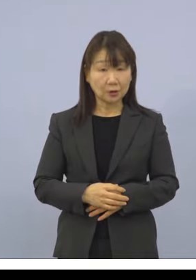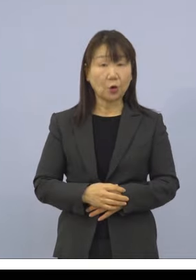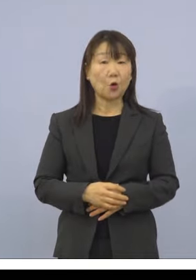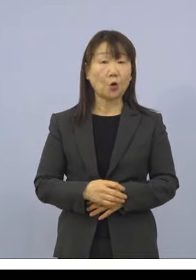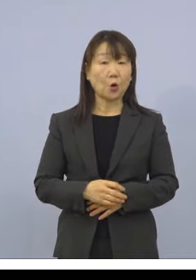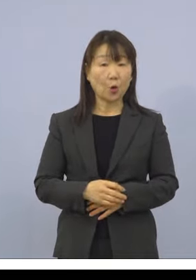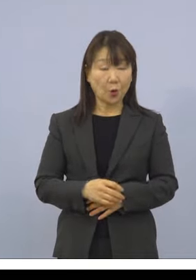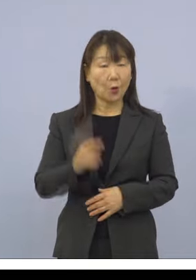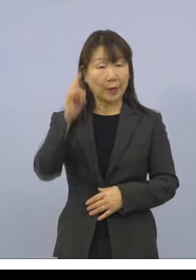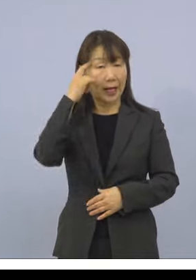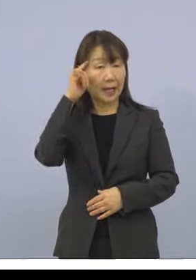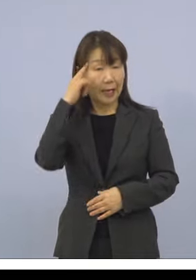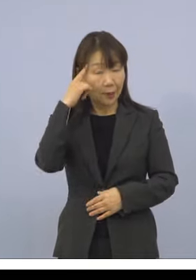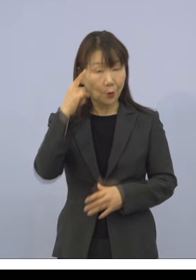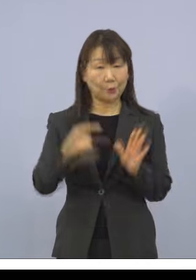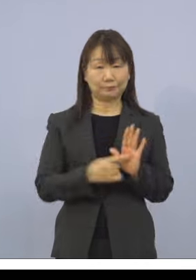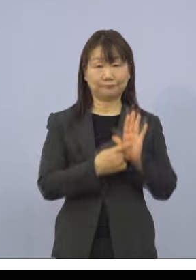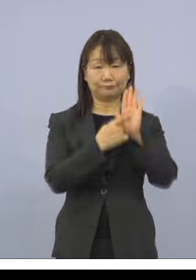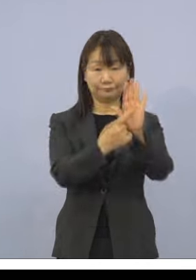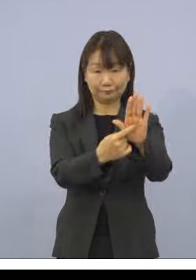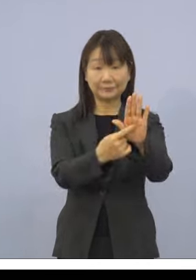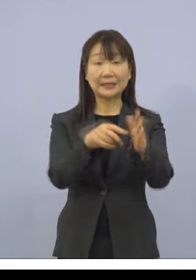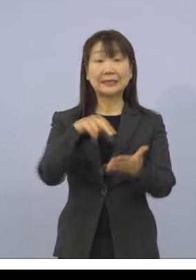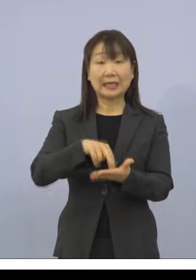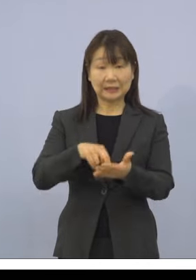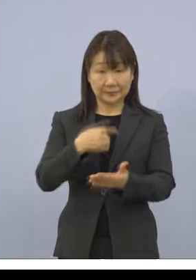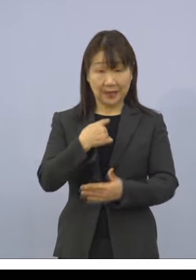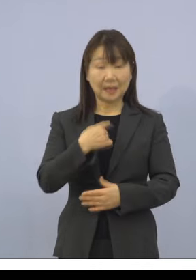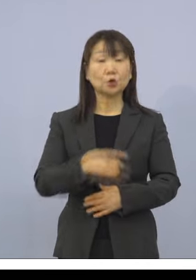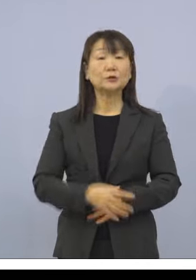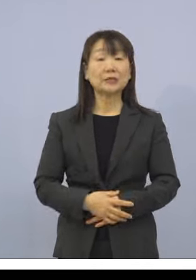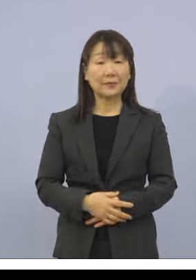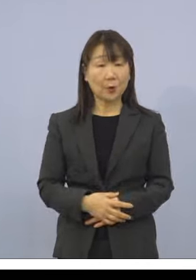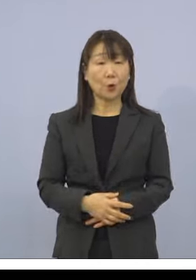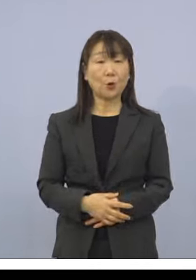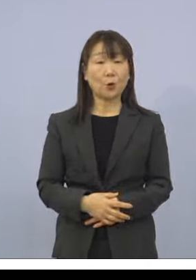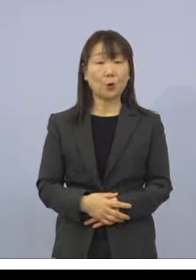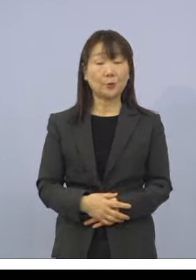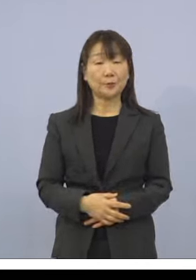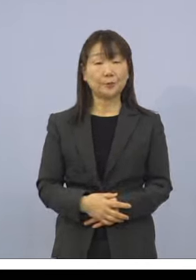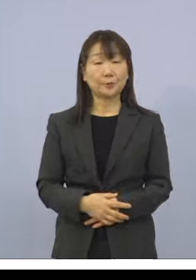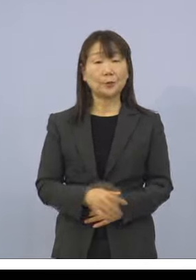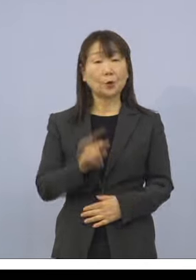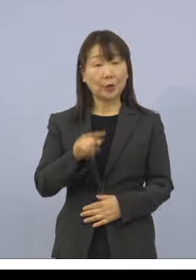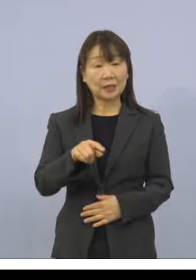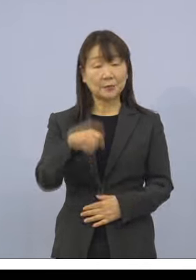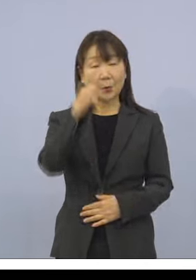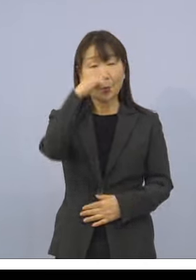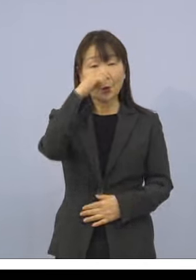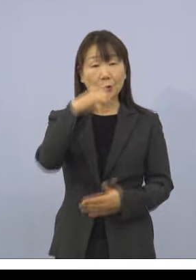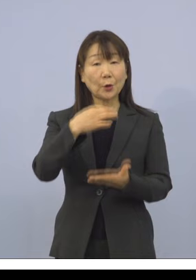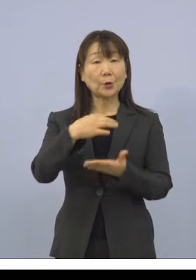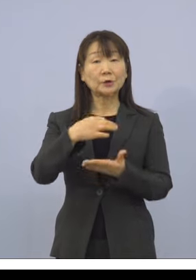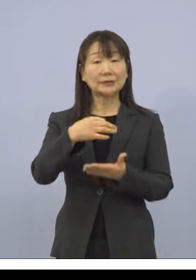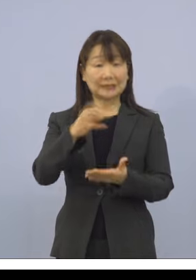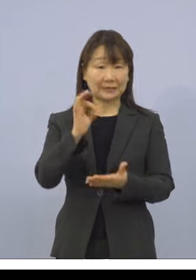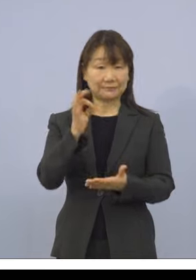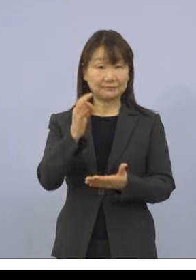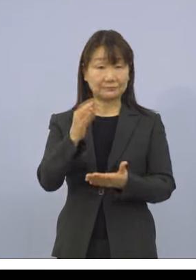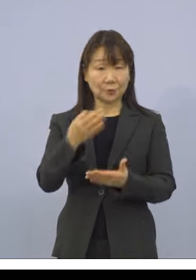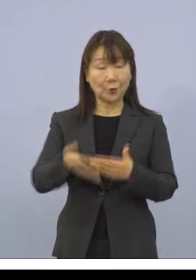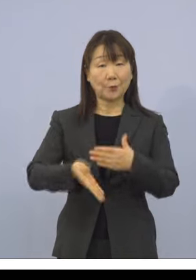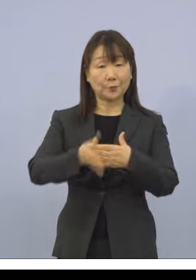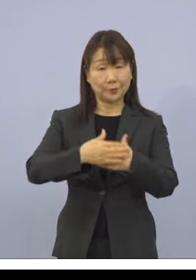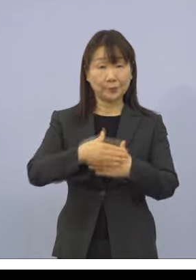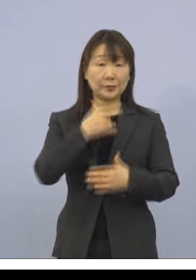戦略を掲げている立場としても、そういったものにも予算を計上していきたいとこのように